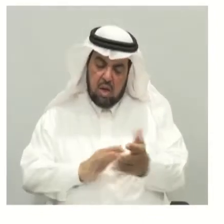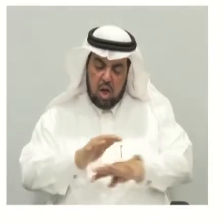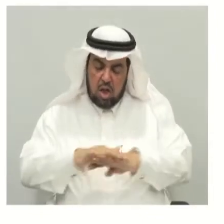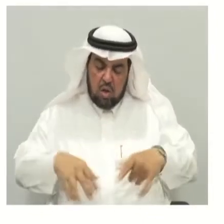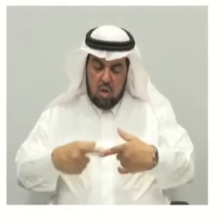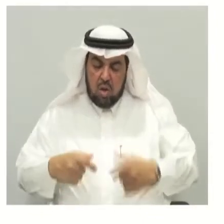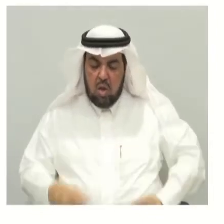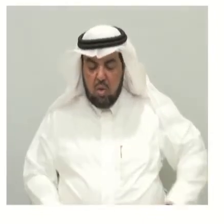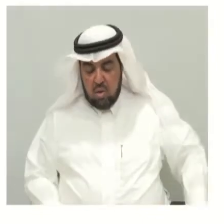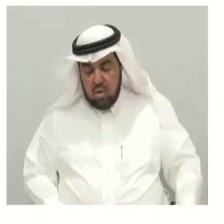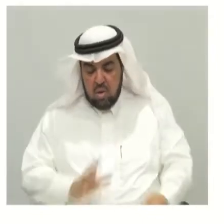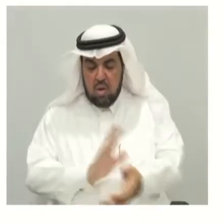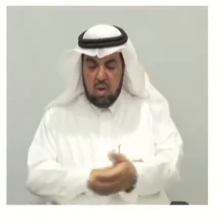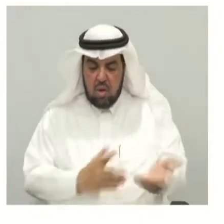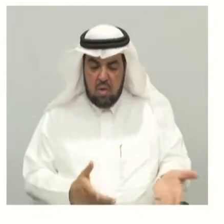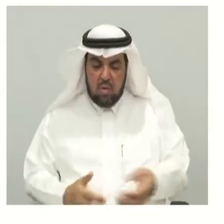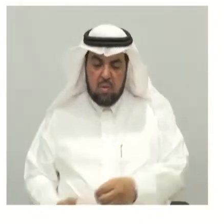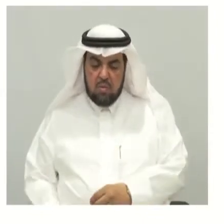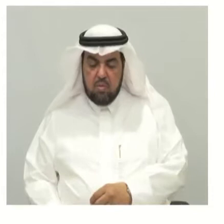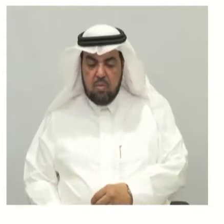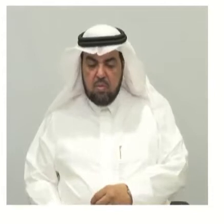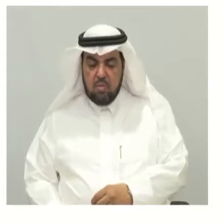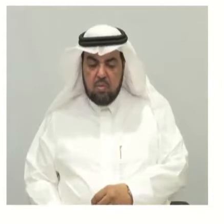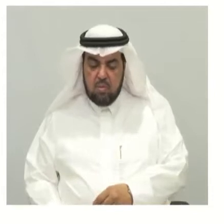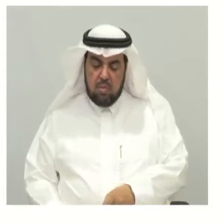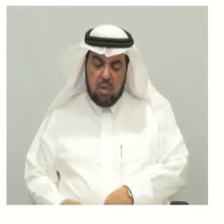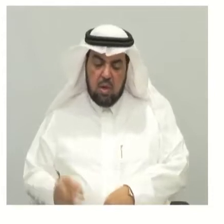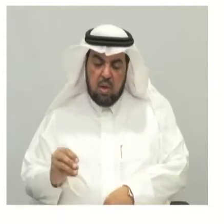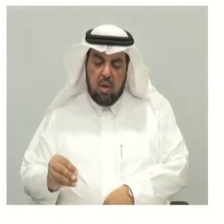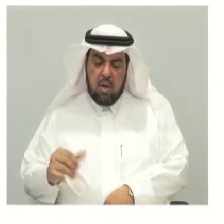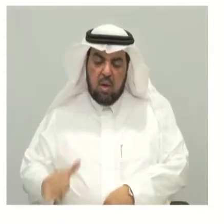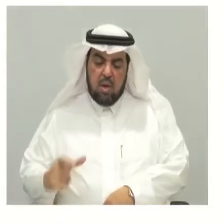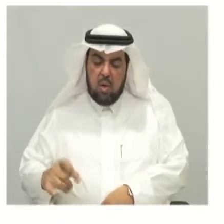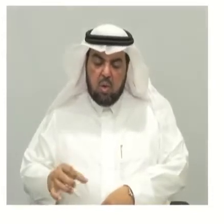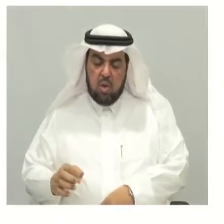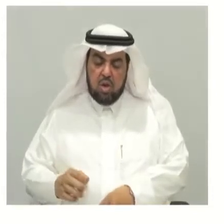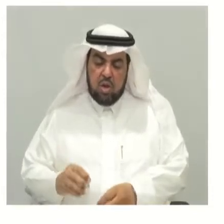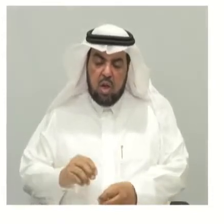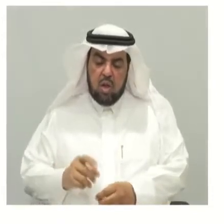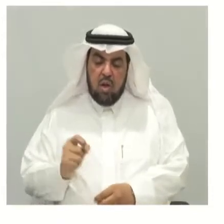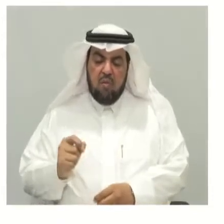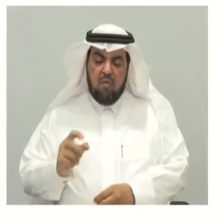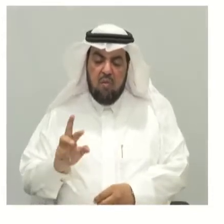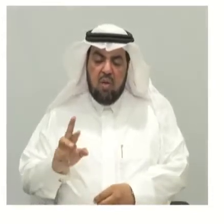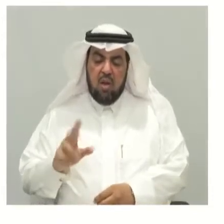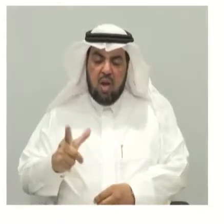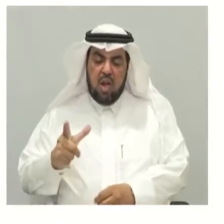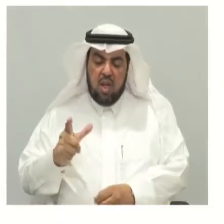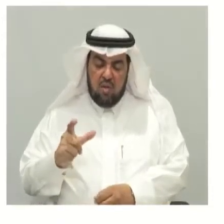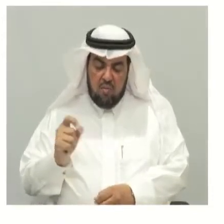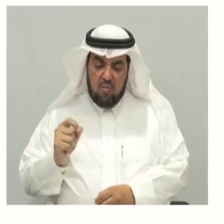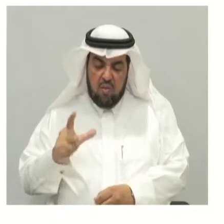الجدول الدوري، على اليسار هنا ما عدا الهيدروجين، أغلبها عناصر ماذا؟ فلزية. خلينا نشوف